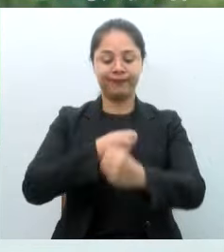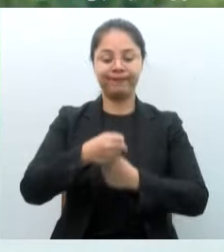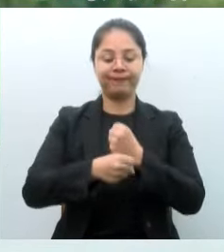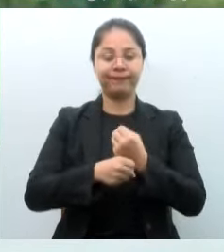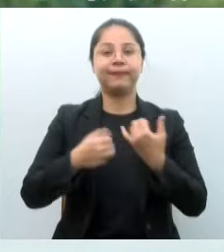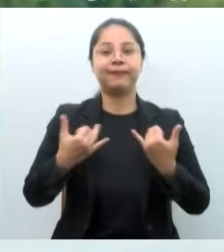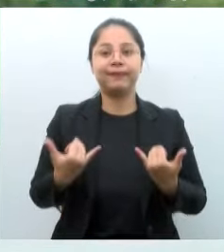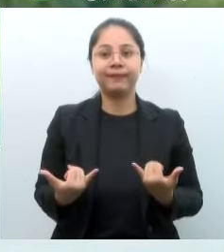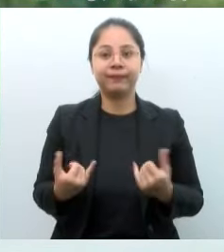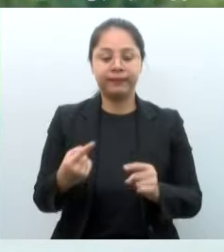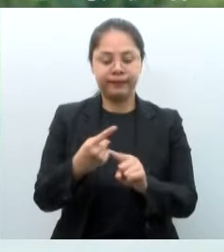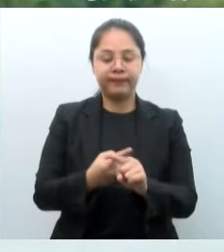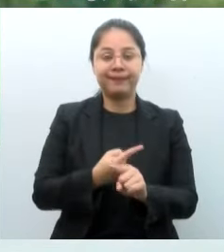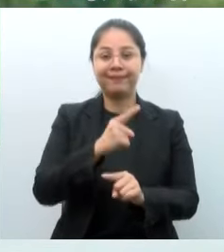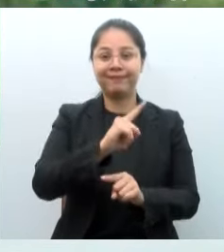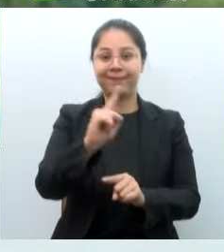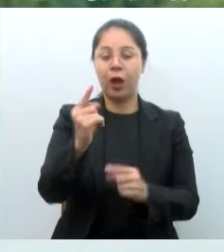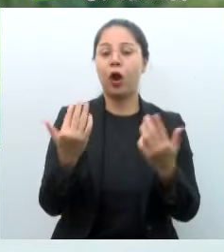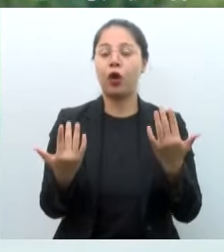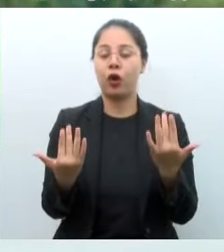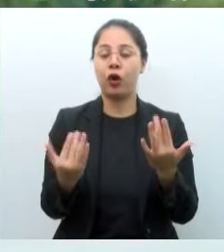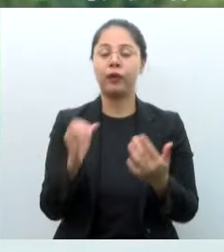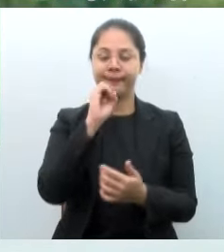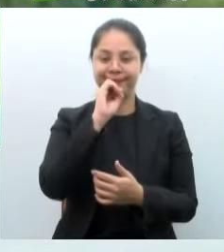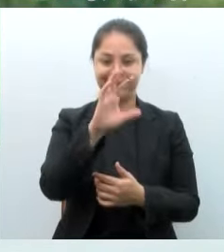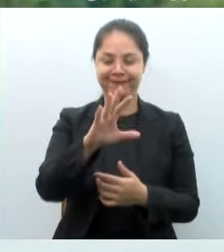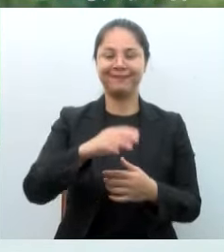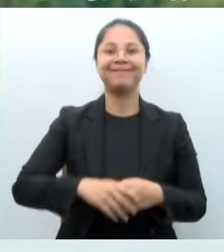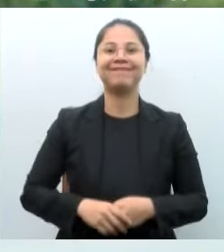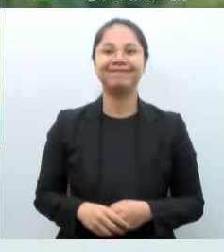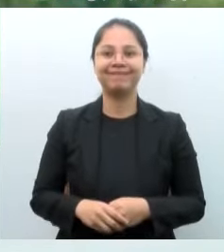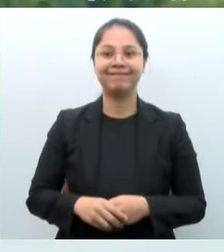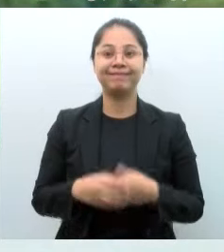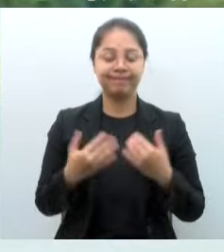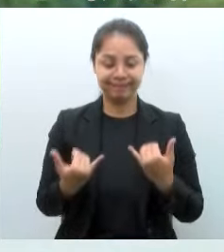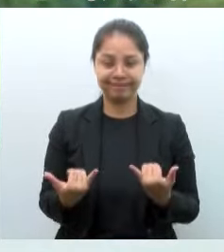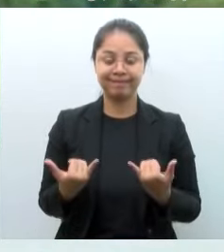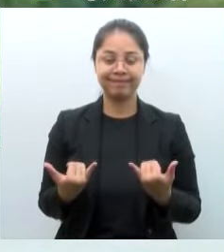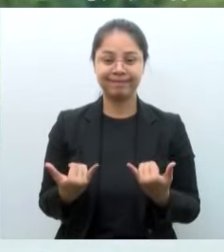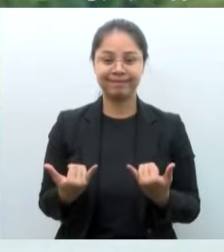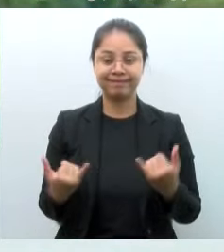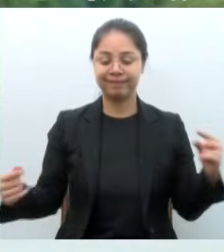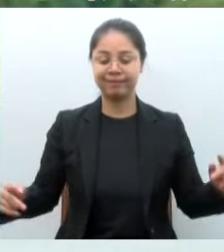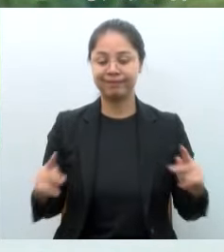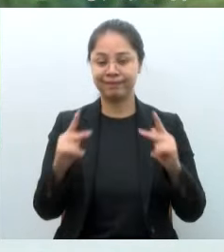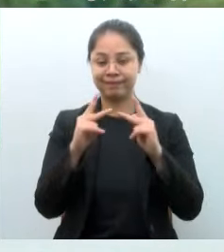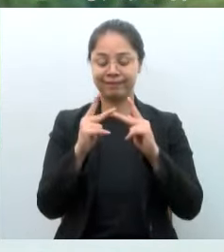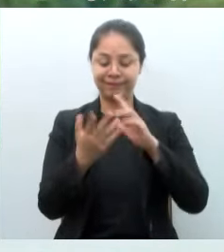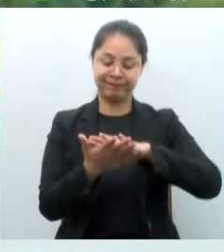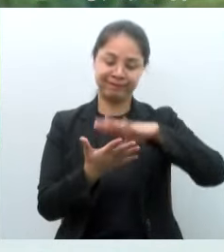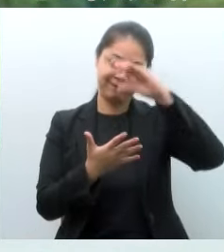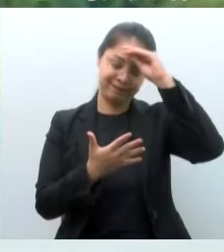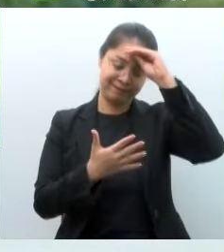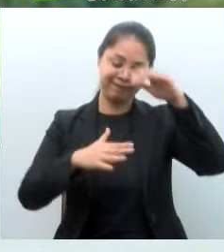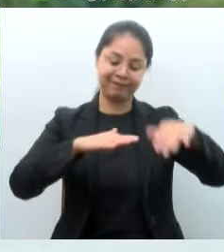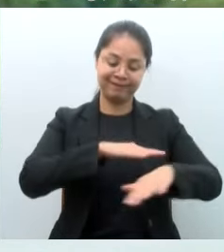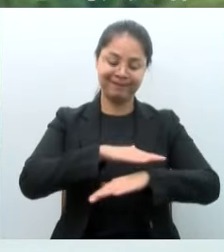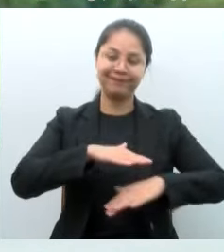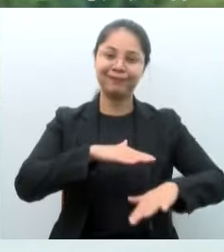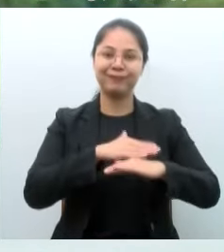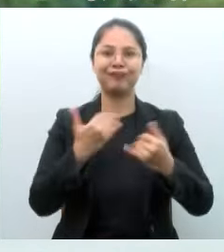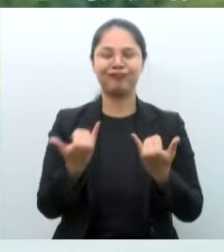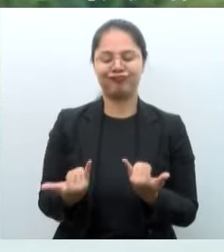ในช่วงเดือนไหนนะครับเดี๋ยวเราจะแจ้งปฏิทินไปอีกครั้งหนึ่งนะครับเนื่องจากว่าในขณะนี้สำนักงานคณะกรรมการการศึกษาพื้นฐานเองนะครับเราไ